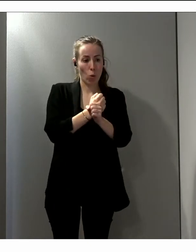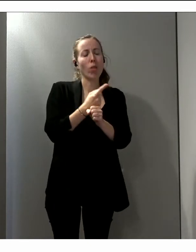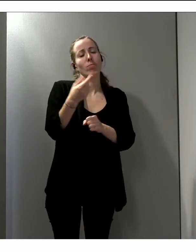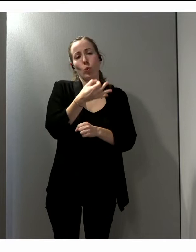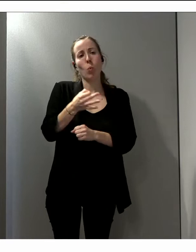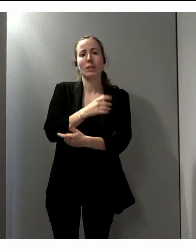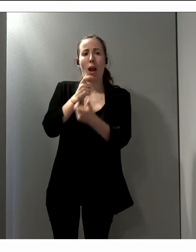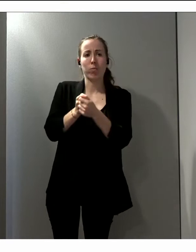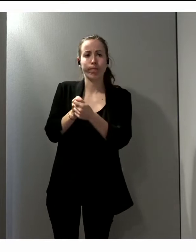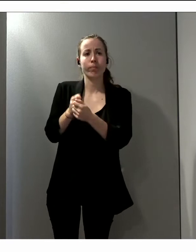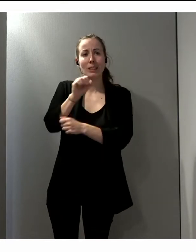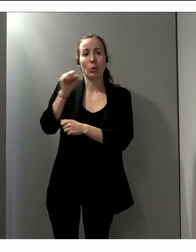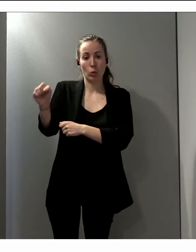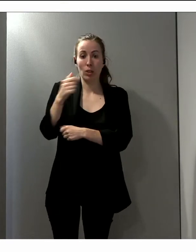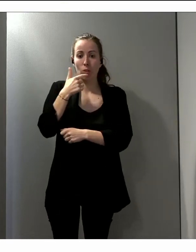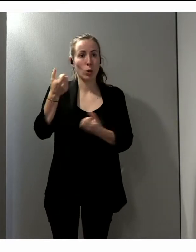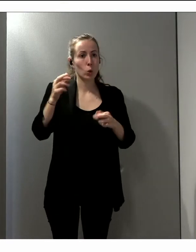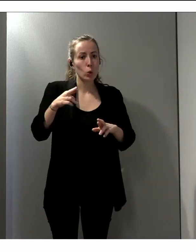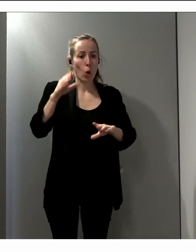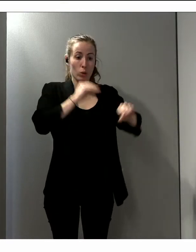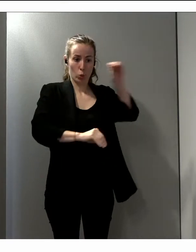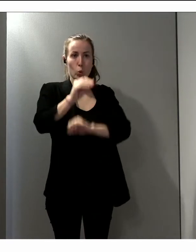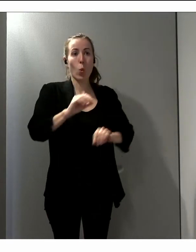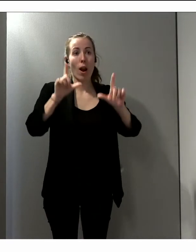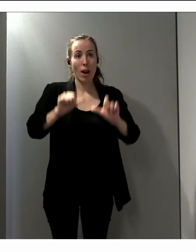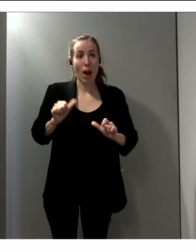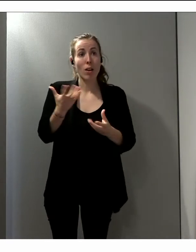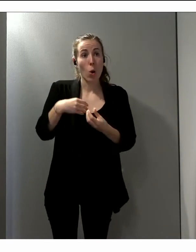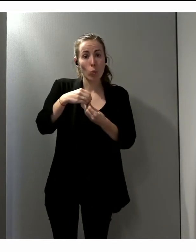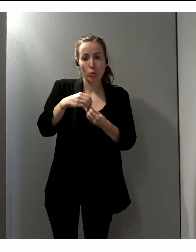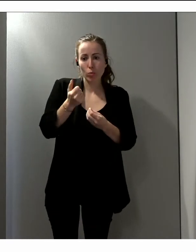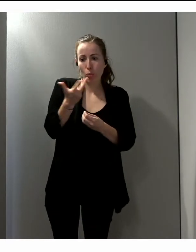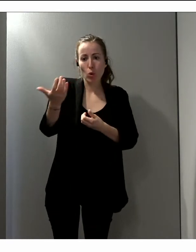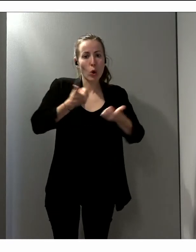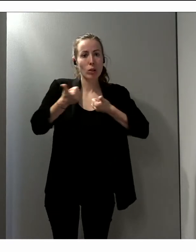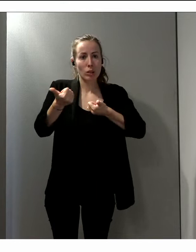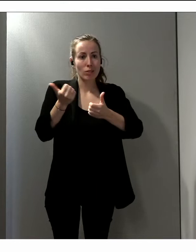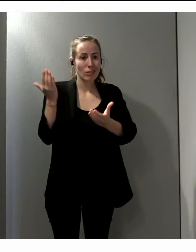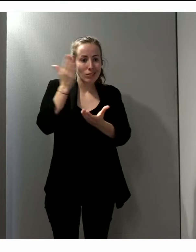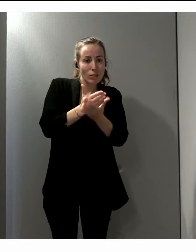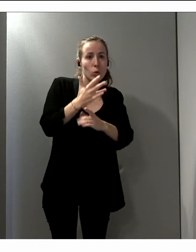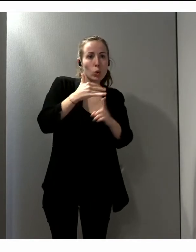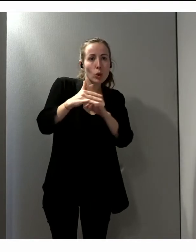la possibilité effectivement de bénéficier des soins, mais aussi de tout un nombre de prestations